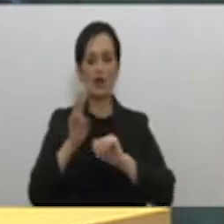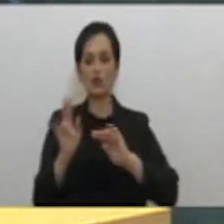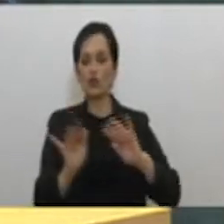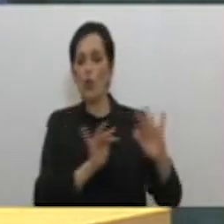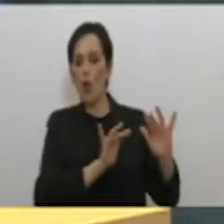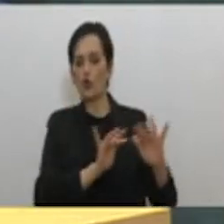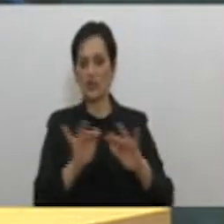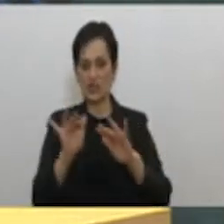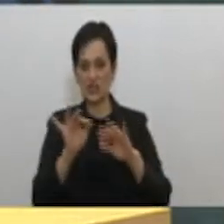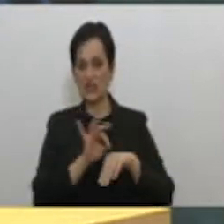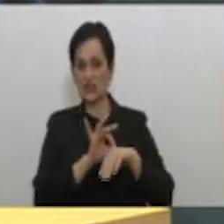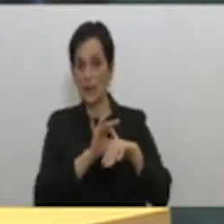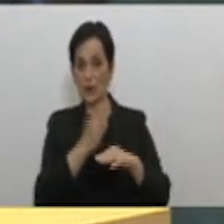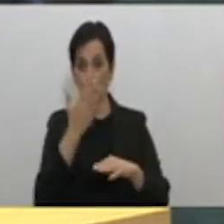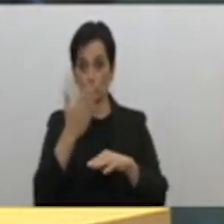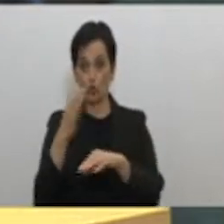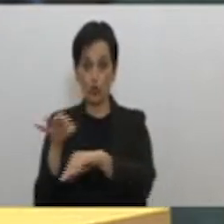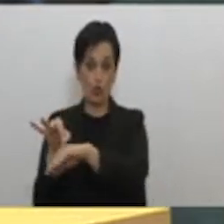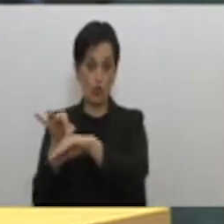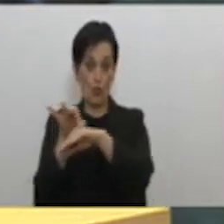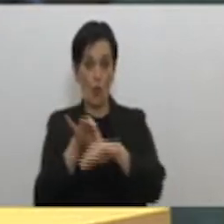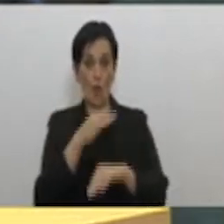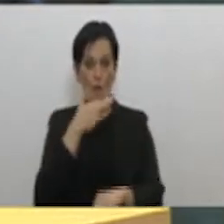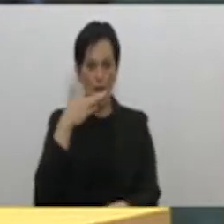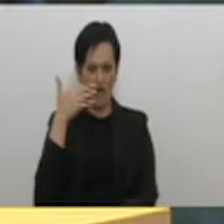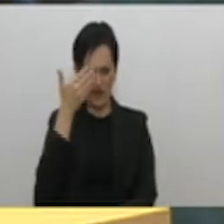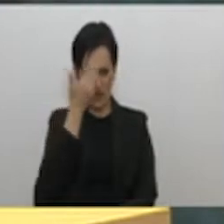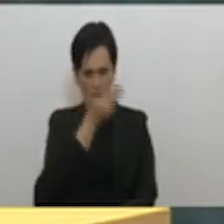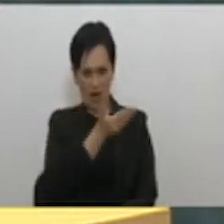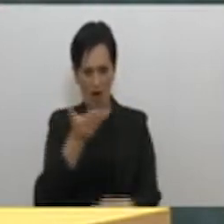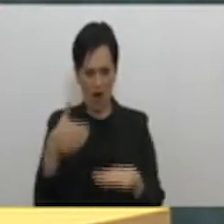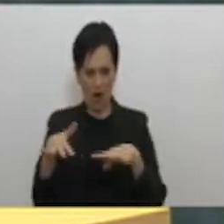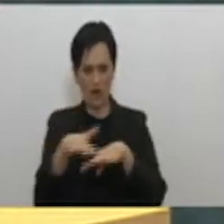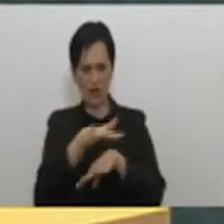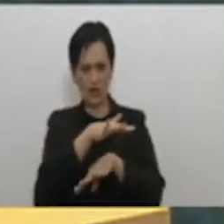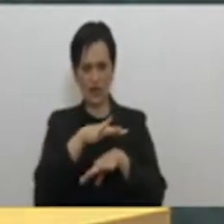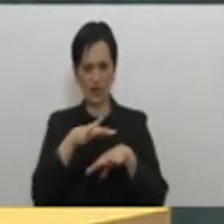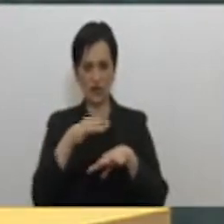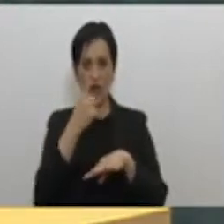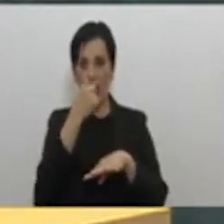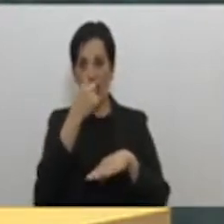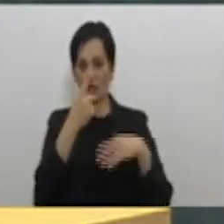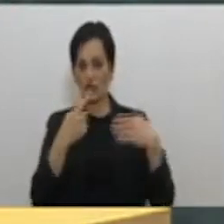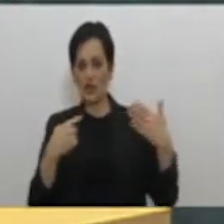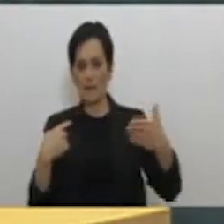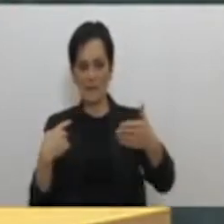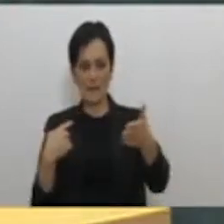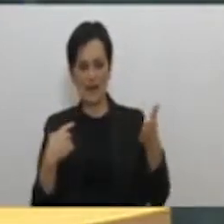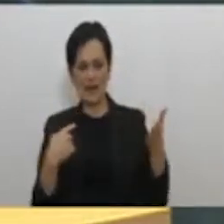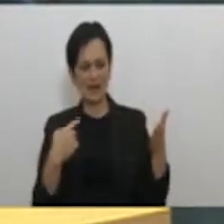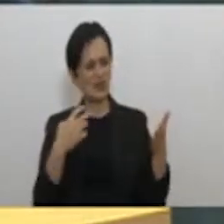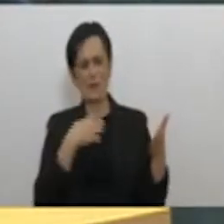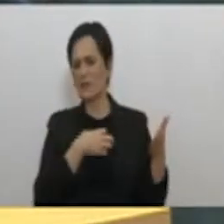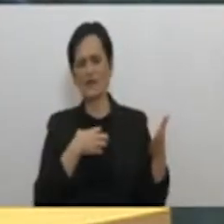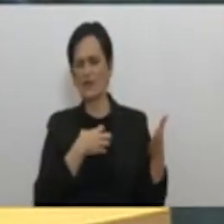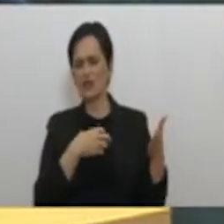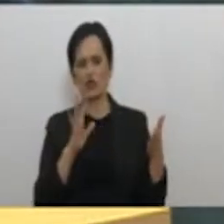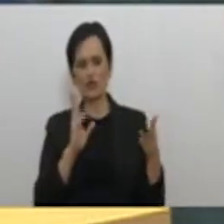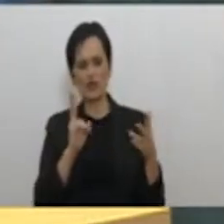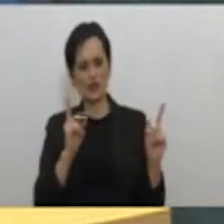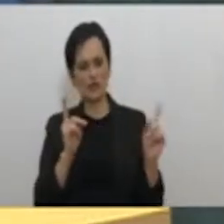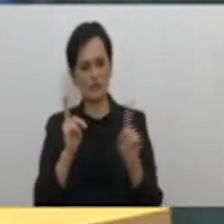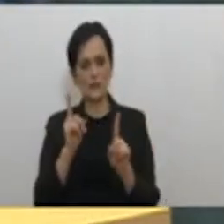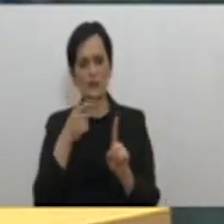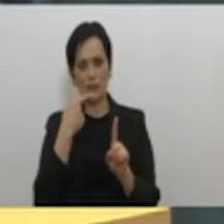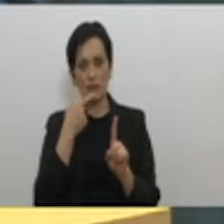ტარდება. თუ მოიყვანეს ძალიან ბევრი ხალხი, გამოვა ერთი მხრიდან, რომელი არა აქვს მნიშვნელობა ვინმე, და იტყვის,